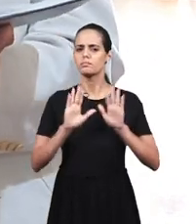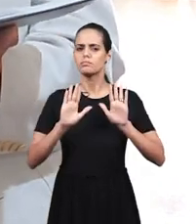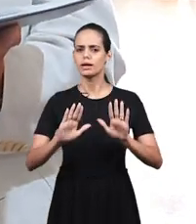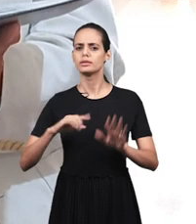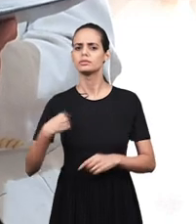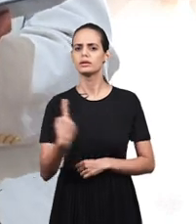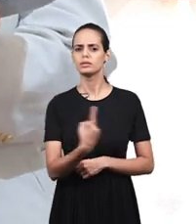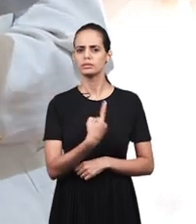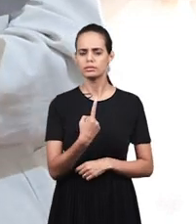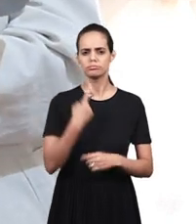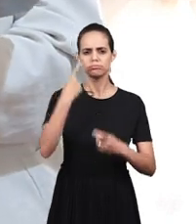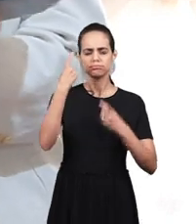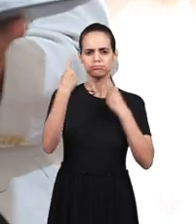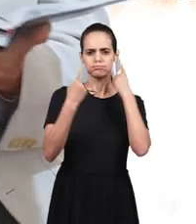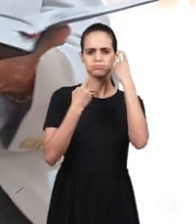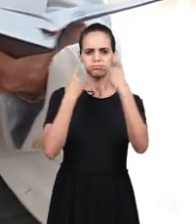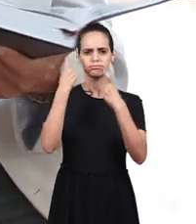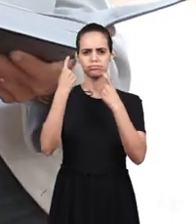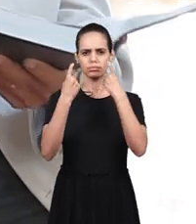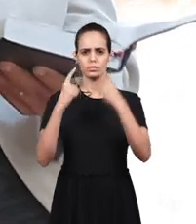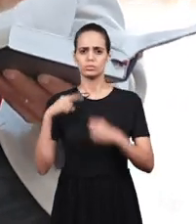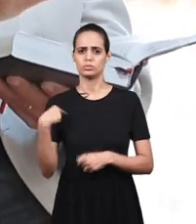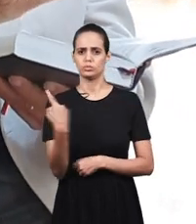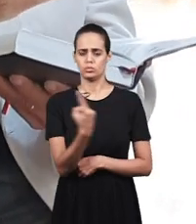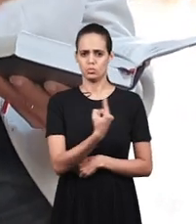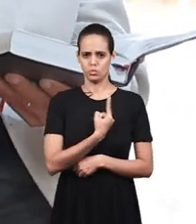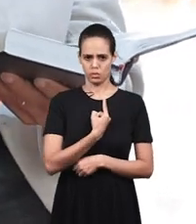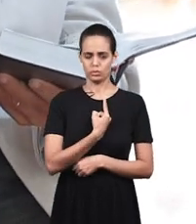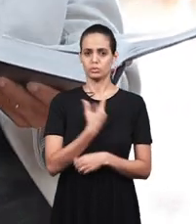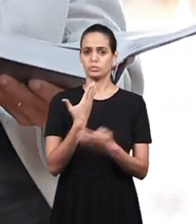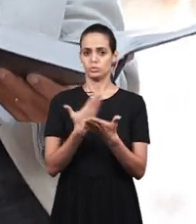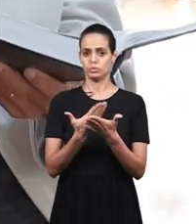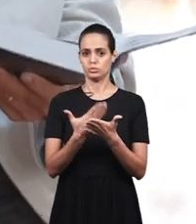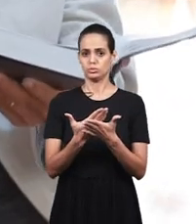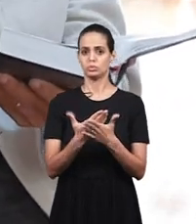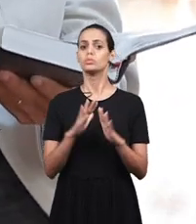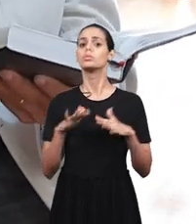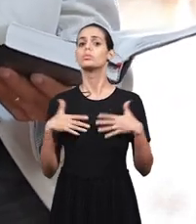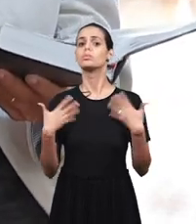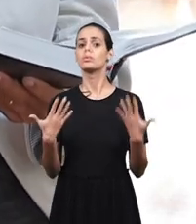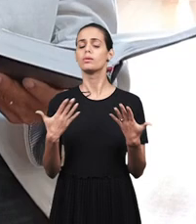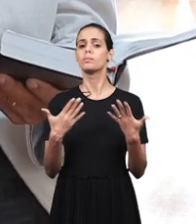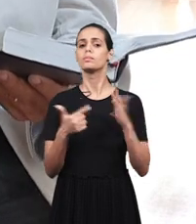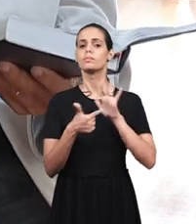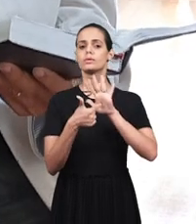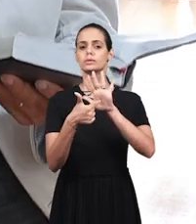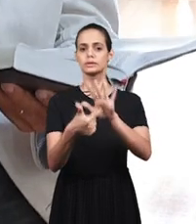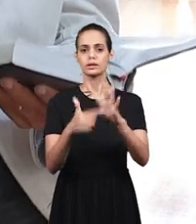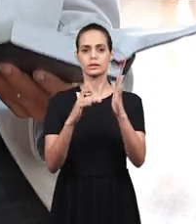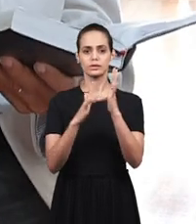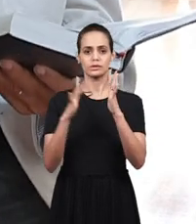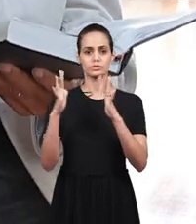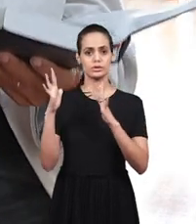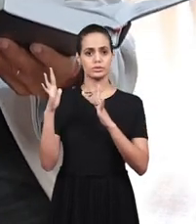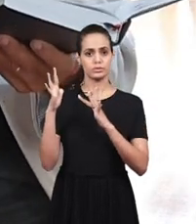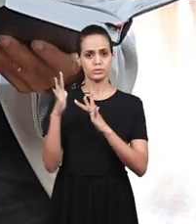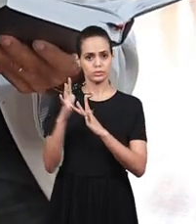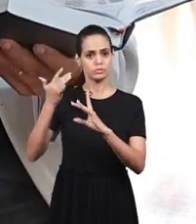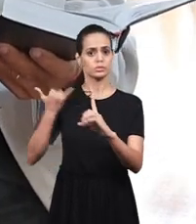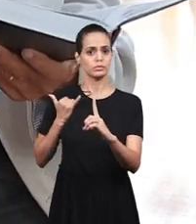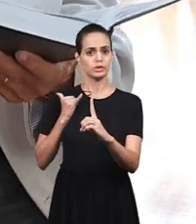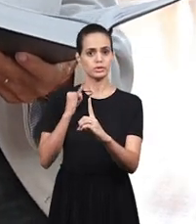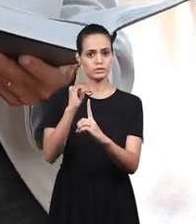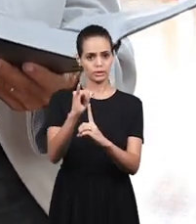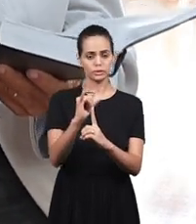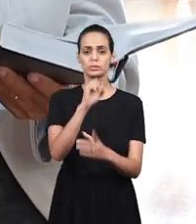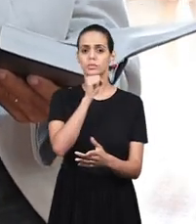И мы хотим этим изучением показать, что Иисус пророчески